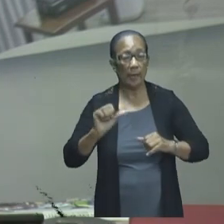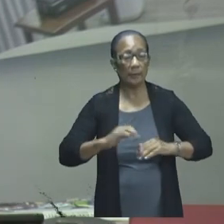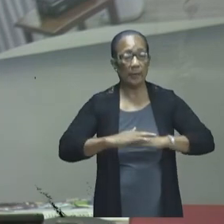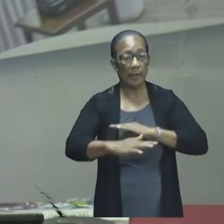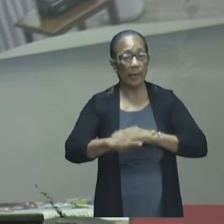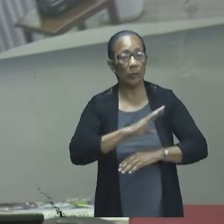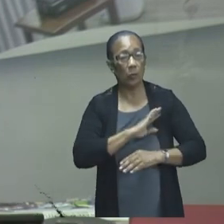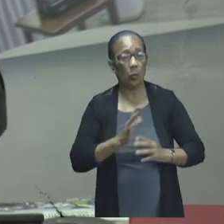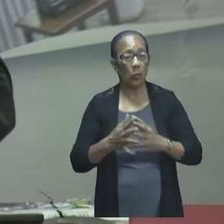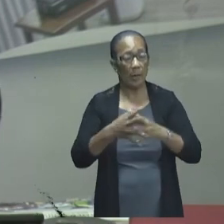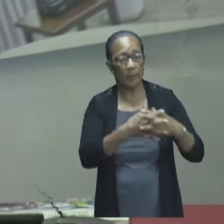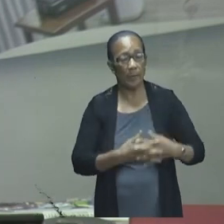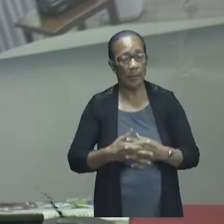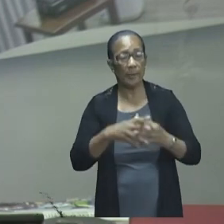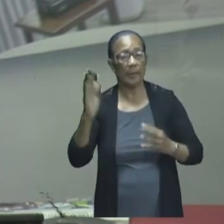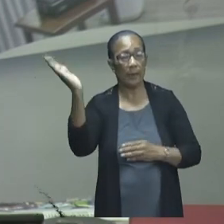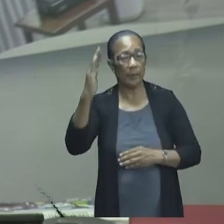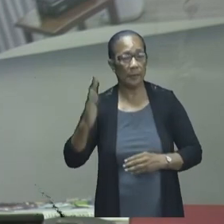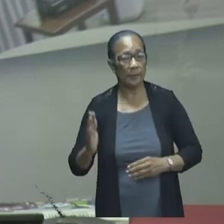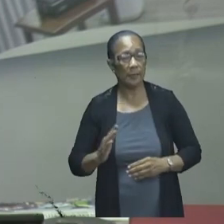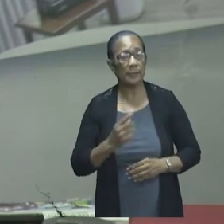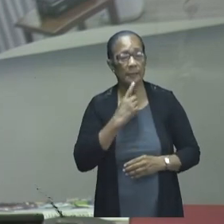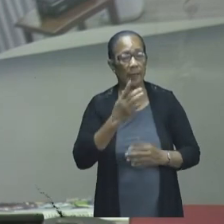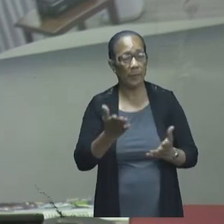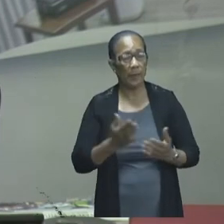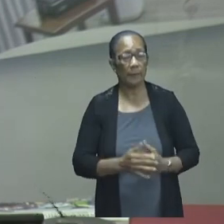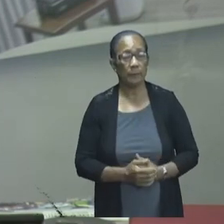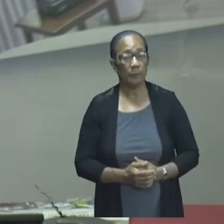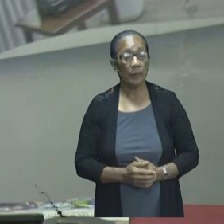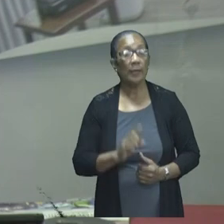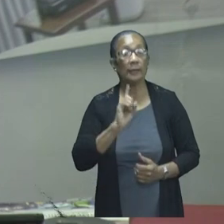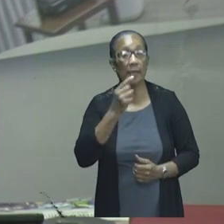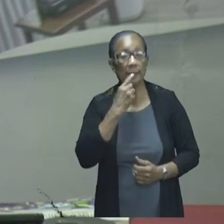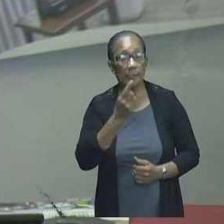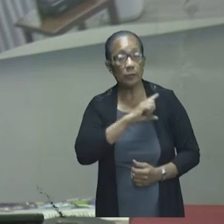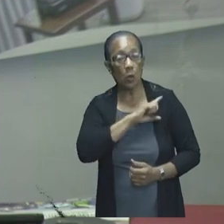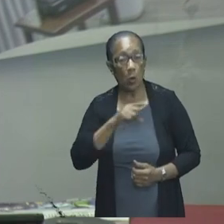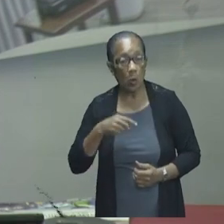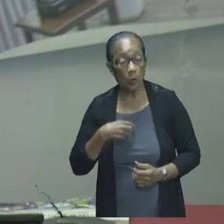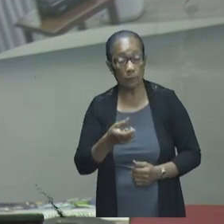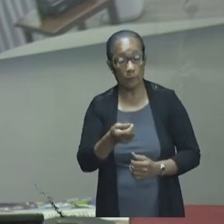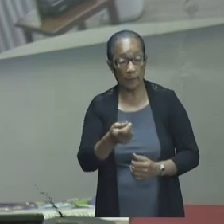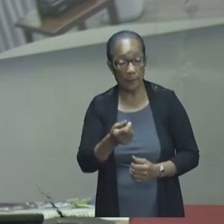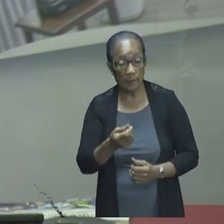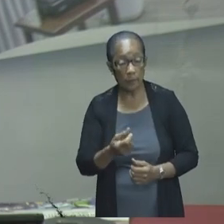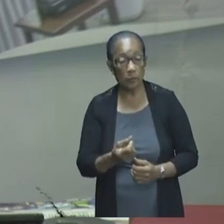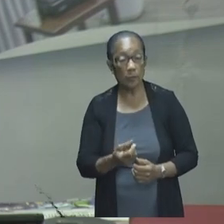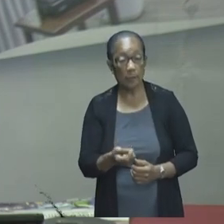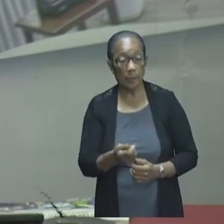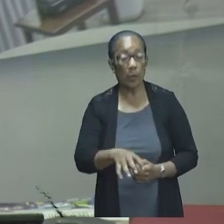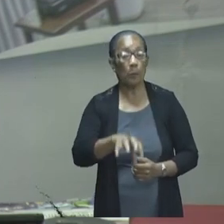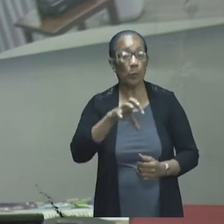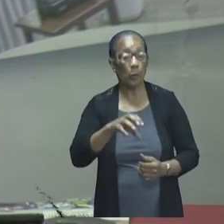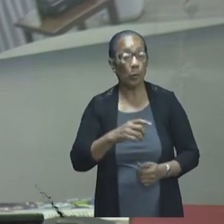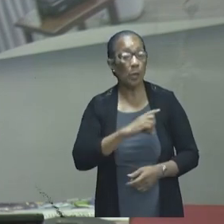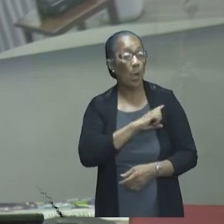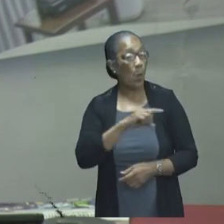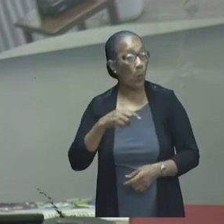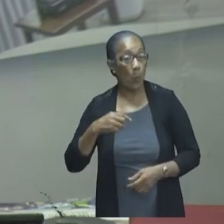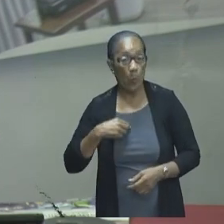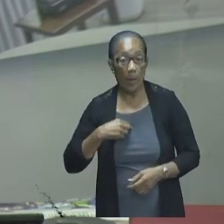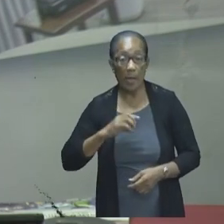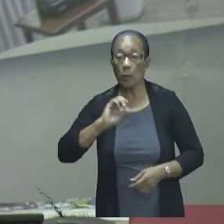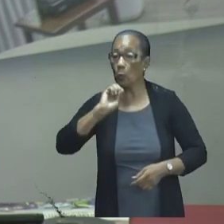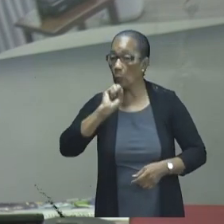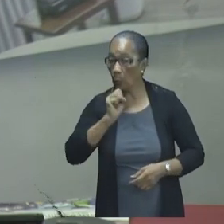brazilië noem maar op dat is ons financieringsbronnen we mogen niet lenen